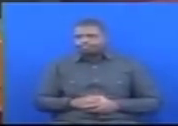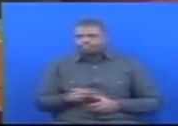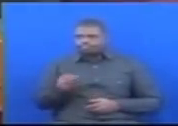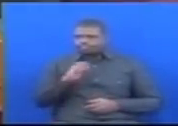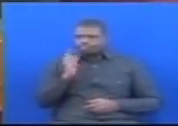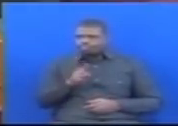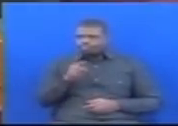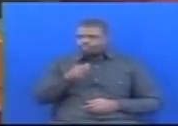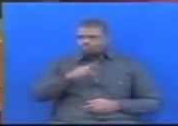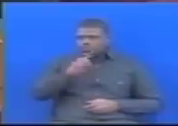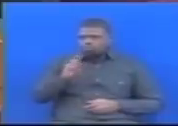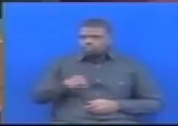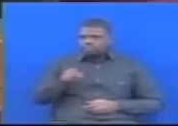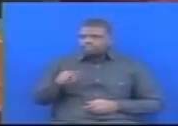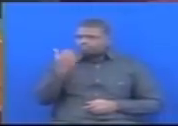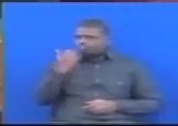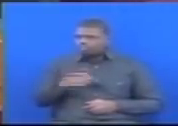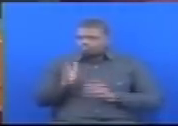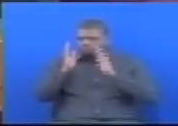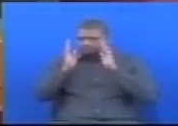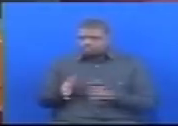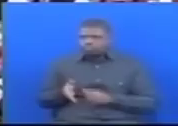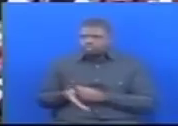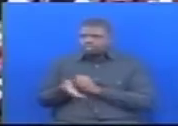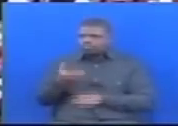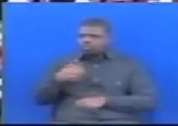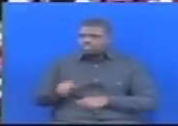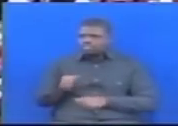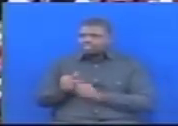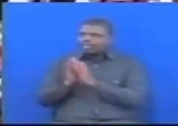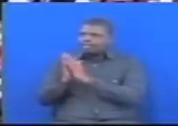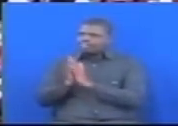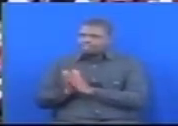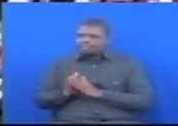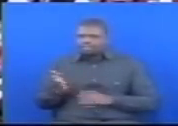Majibu ya swali hilo muhimu Mheshimiwa Naibu Waziri, tafadhali.